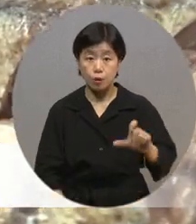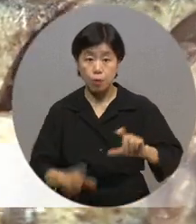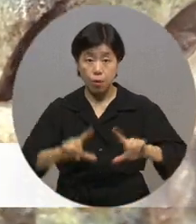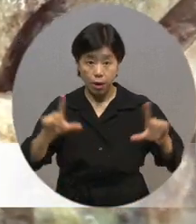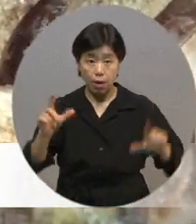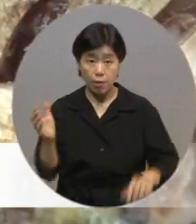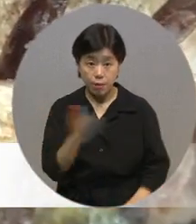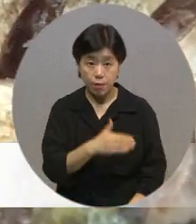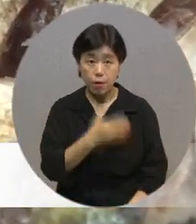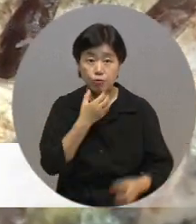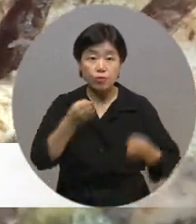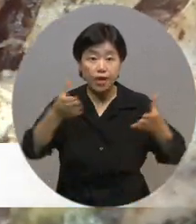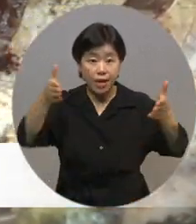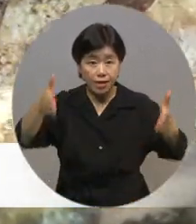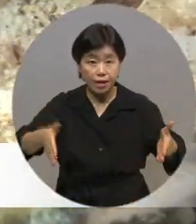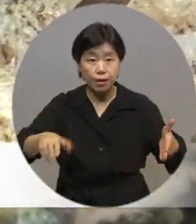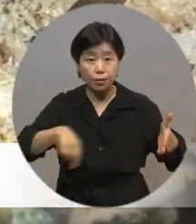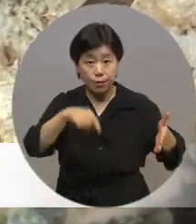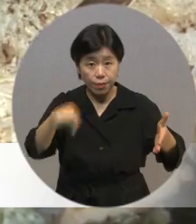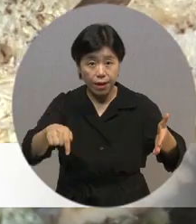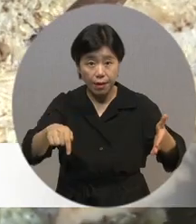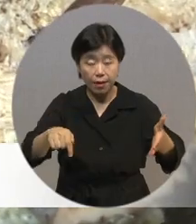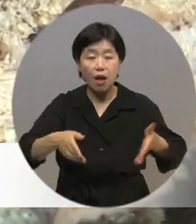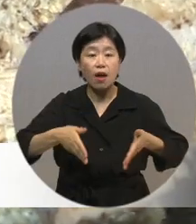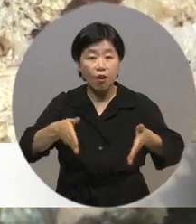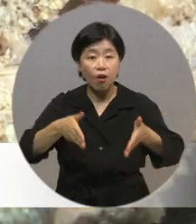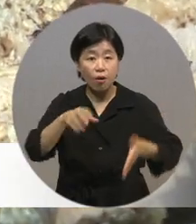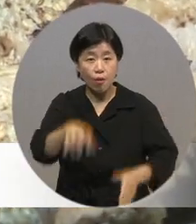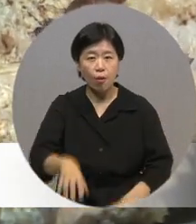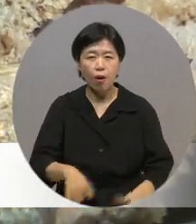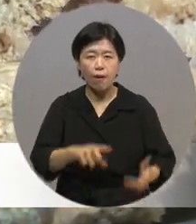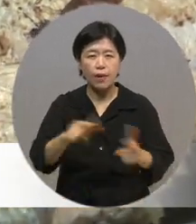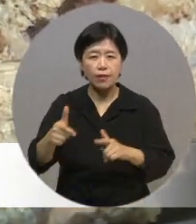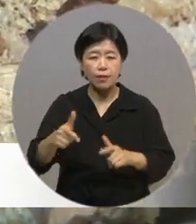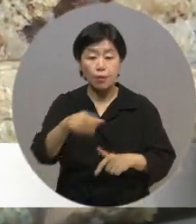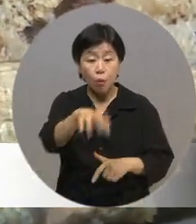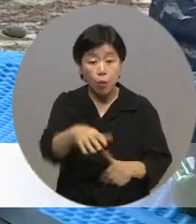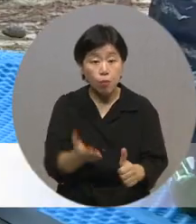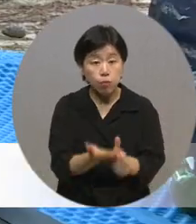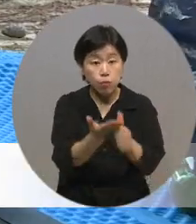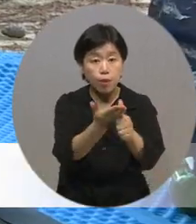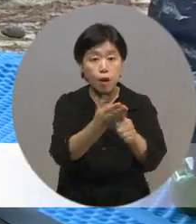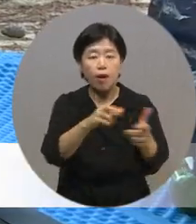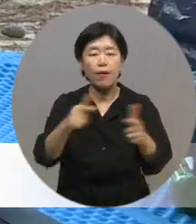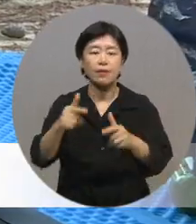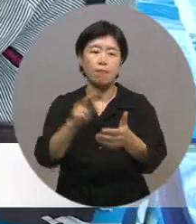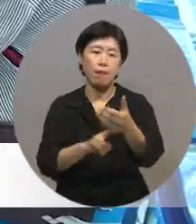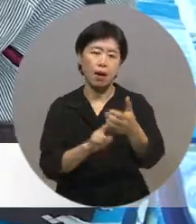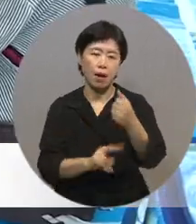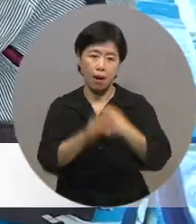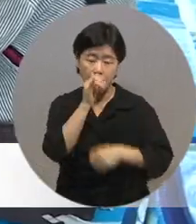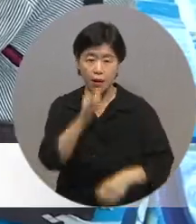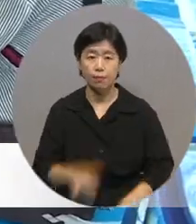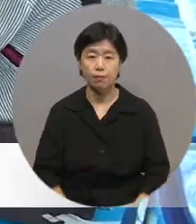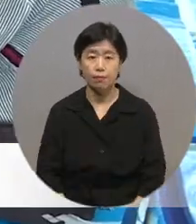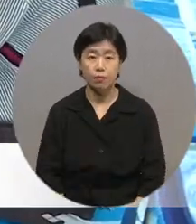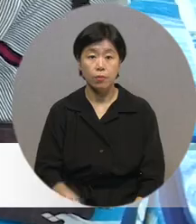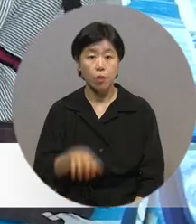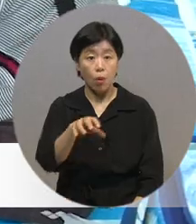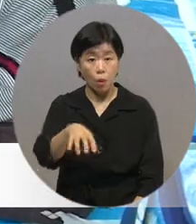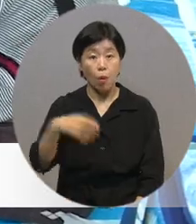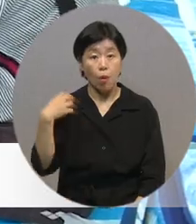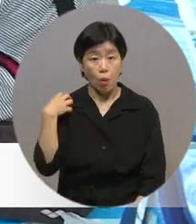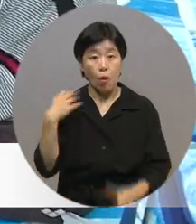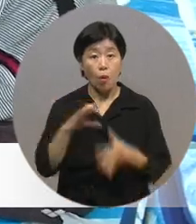기간 중 율포 낭만의 거리 내에 신토부리 농산물 코너와 먹거리 장터도 운영합니다. 보성군